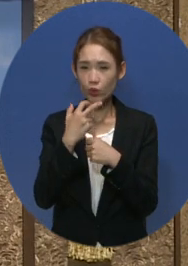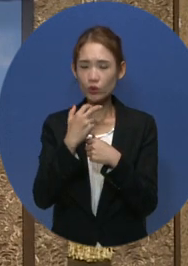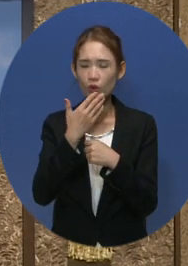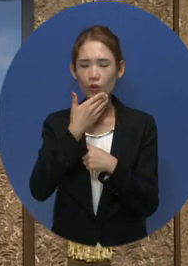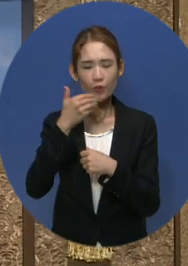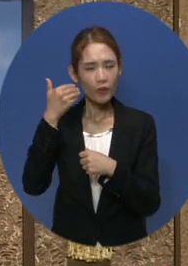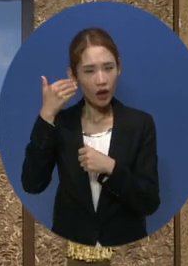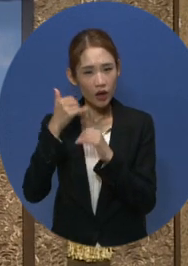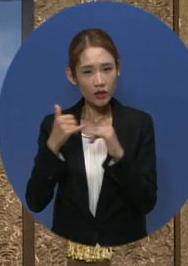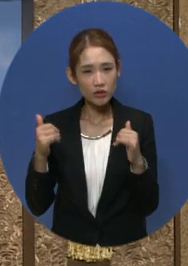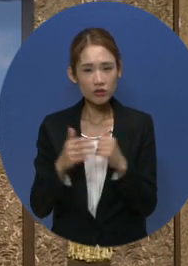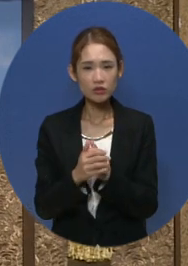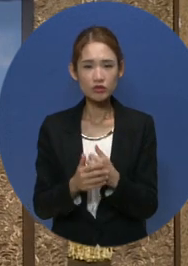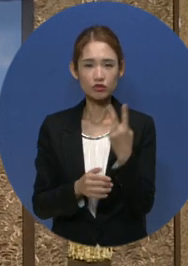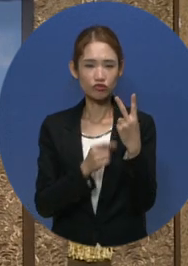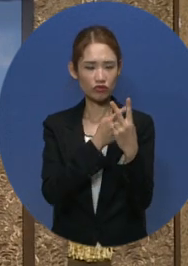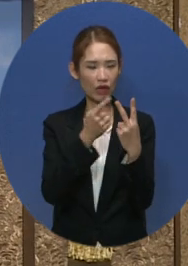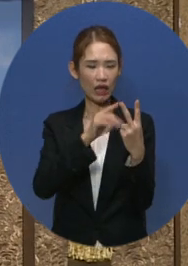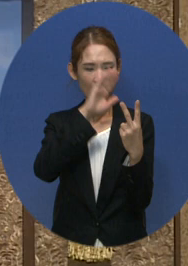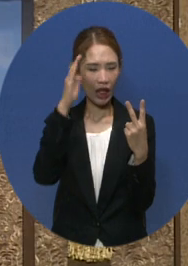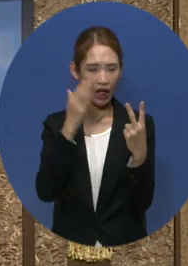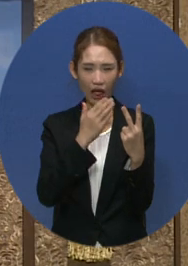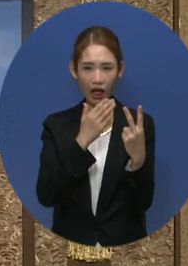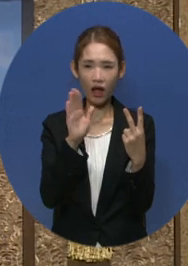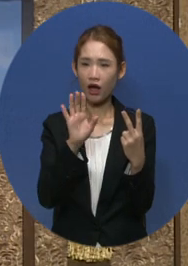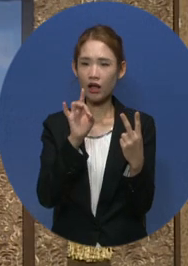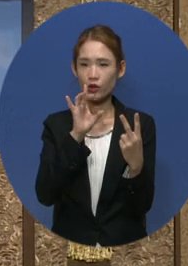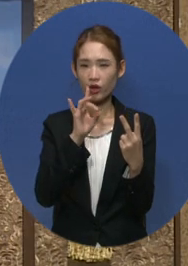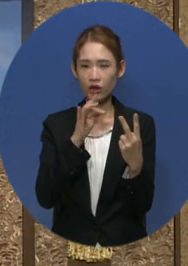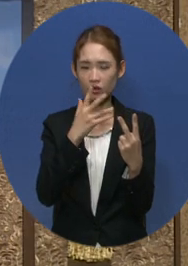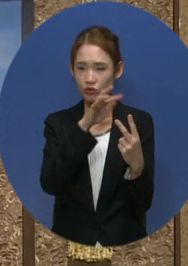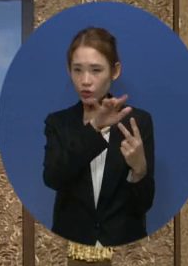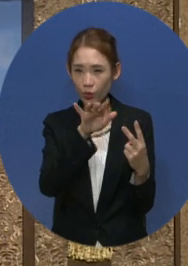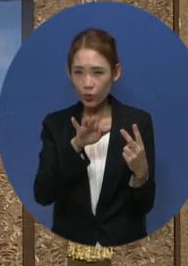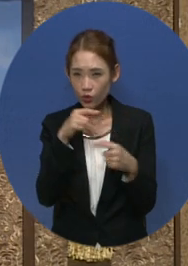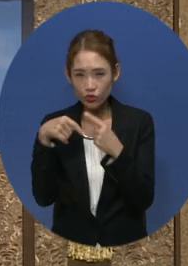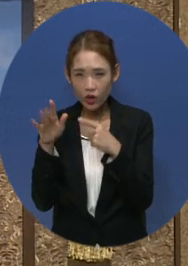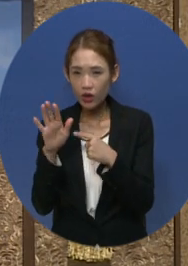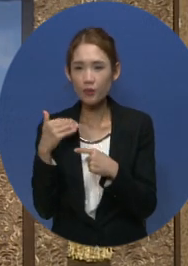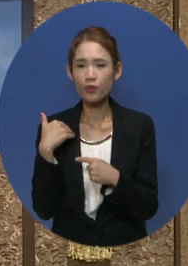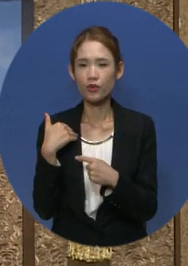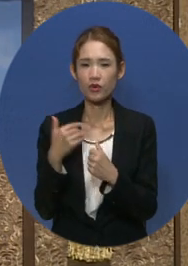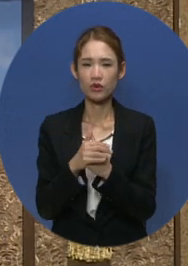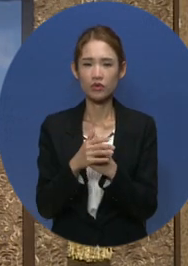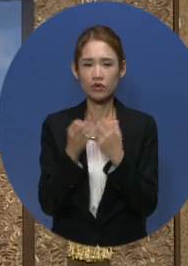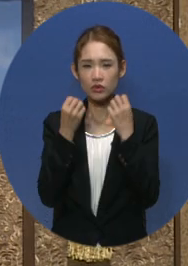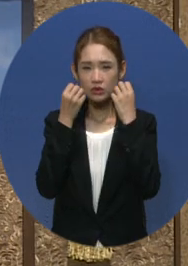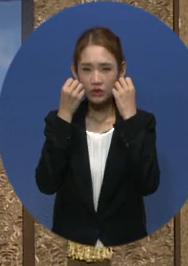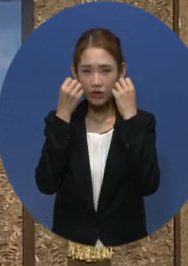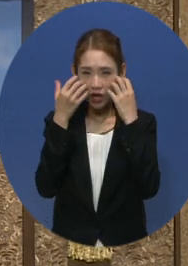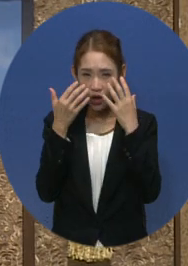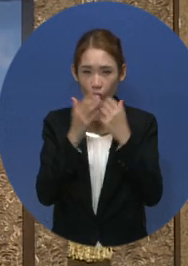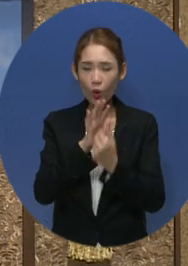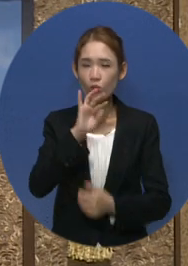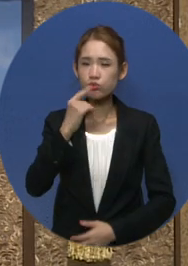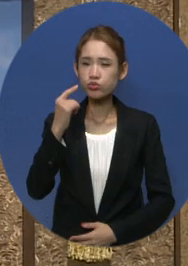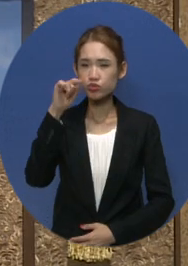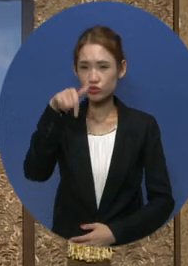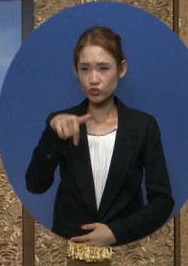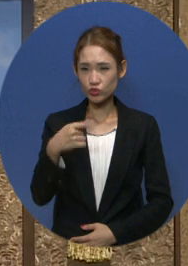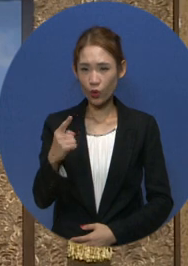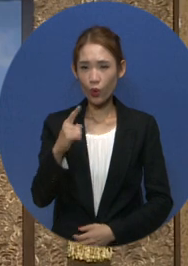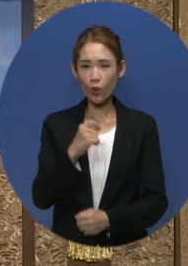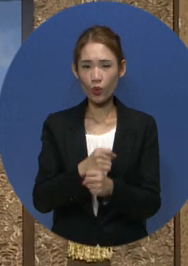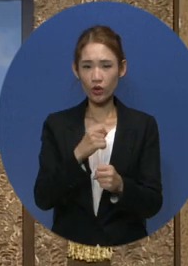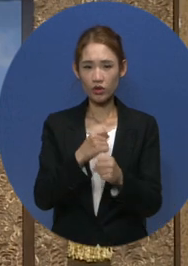농맹인은 네. 이 두 가지가 안 돼요. 수화도 모르고 점자를 모르니까. 그러면 정말 새로운 부호를 만들어가지고 예. 이제